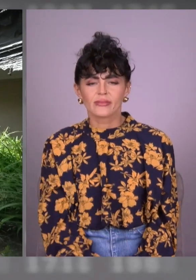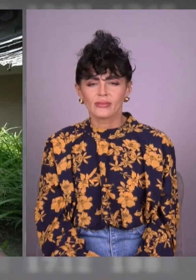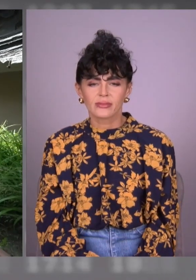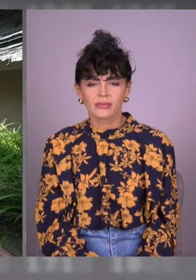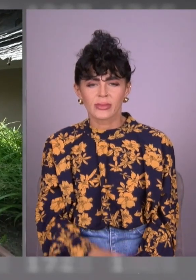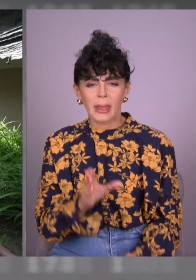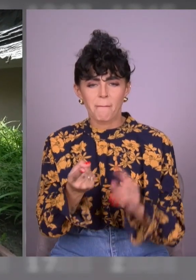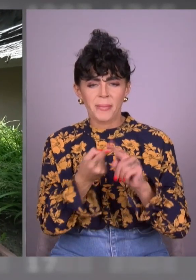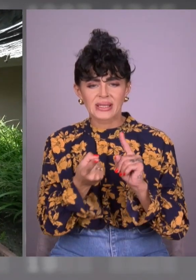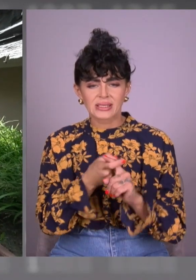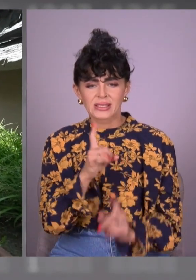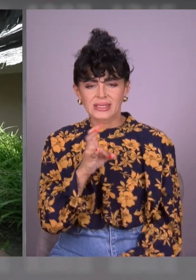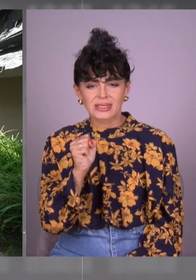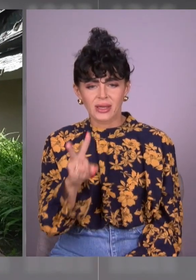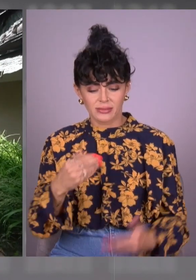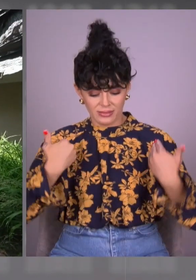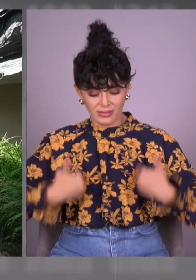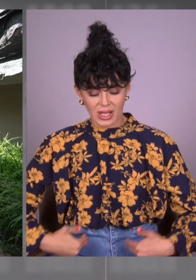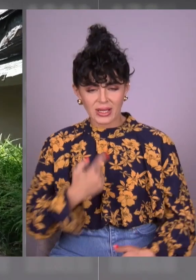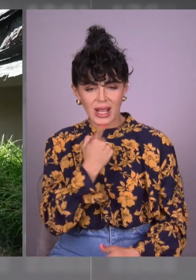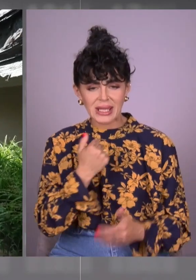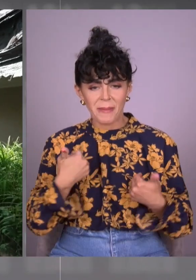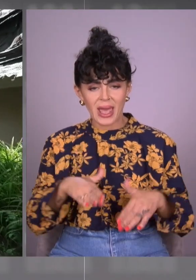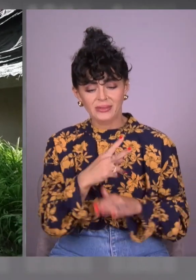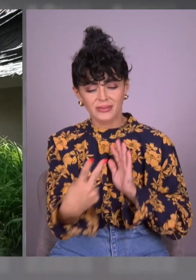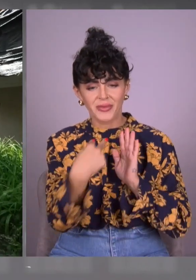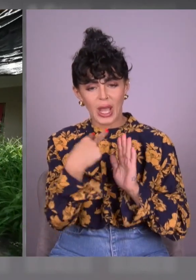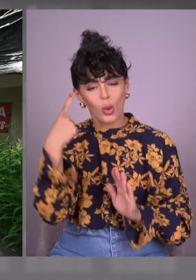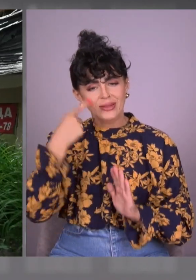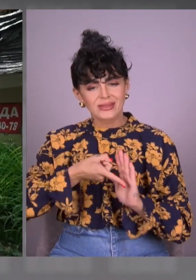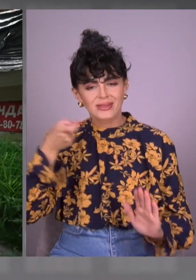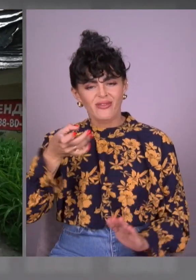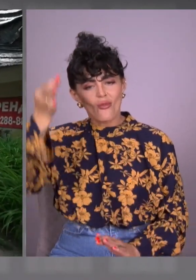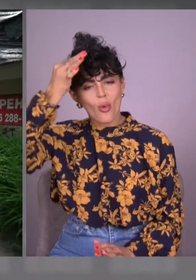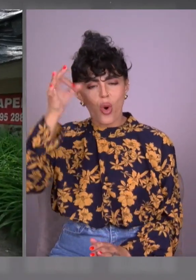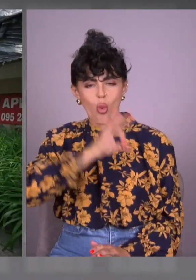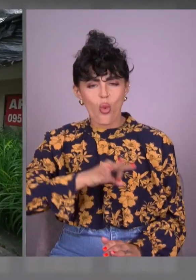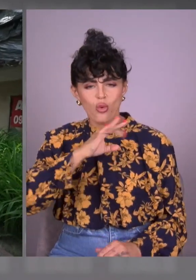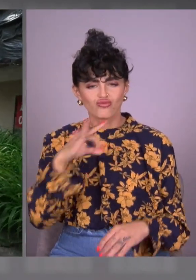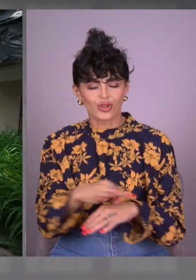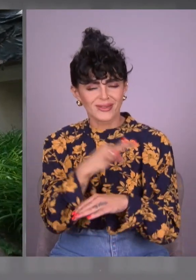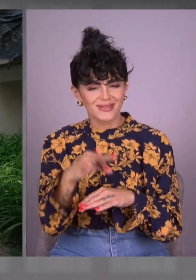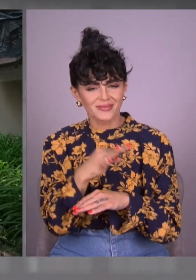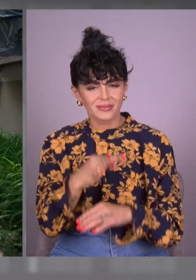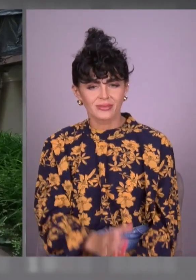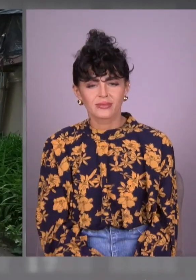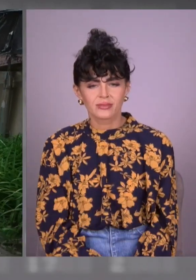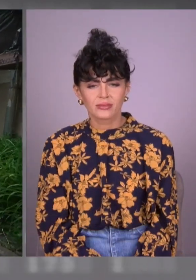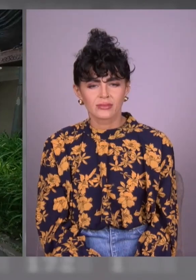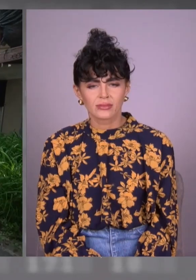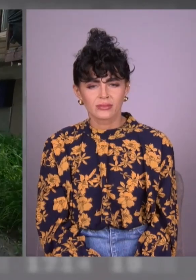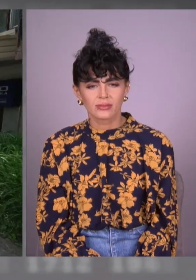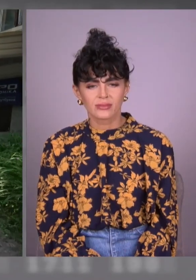Перший натяк на мені. Іду знайомитися, зустрічатися. Зараз роблю вигляд, що я його просто добре знаю. Десь бачила в